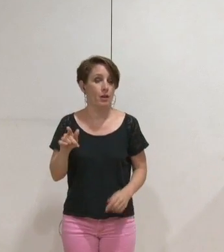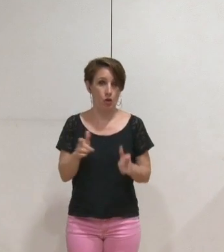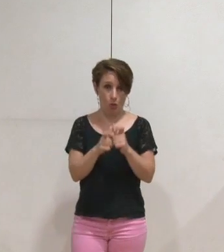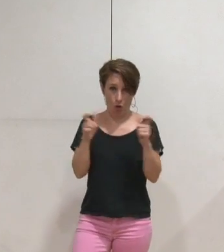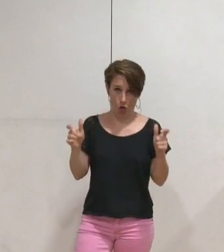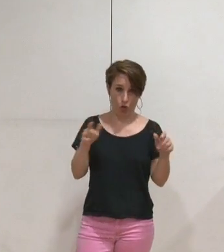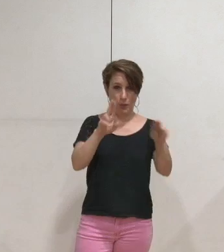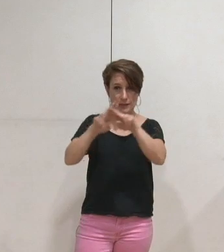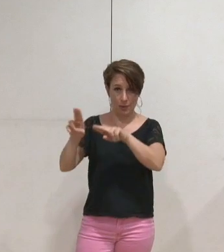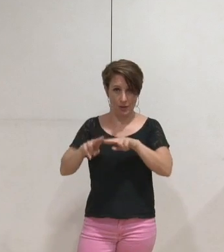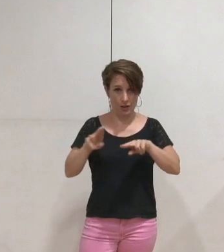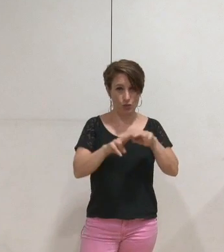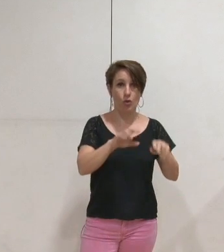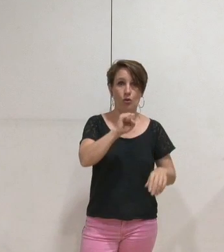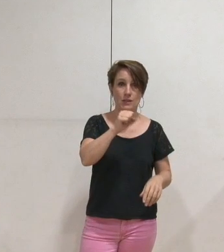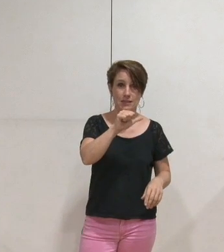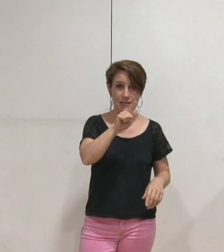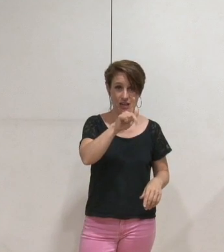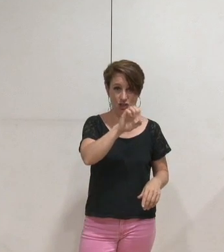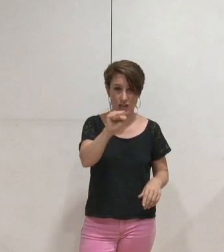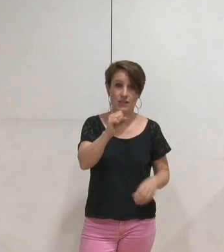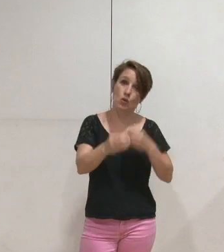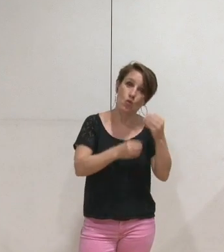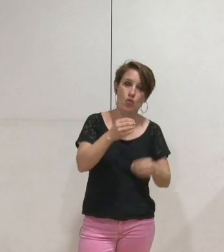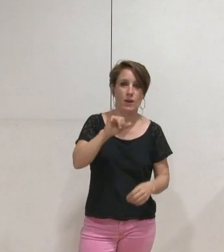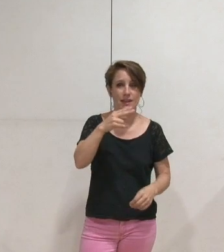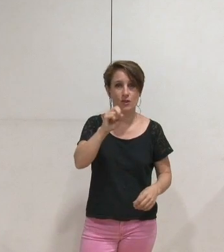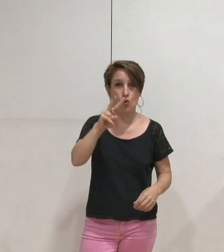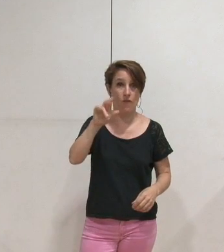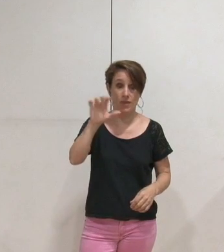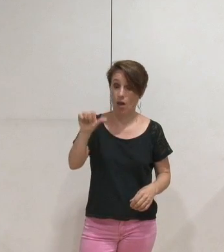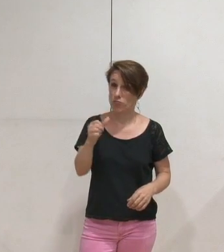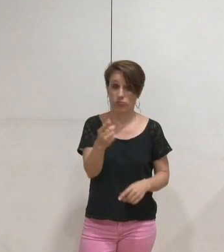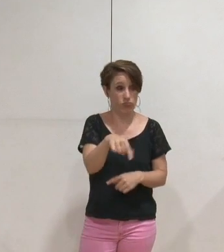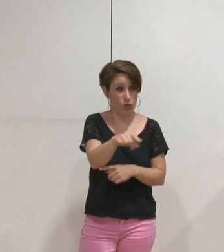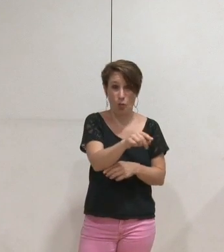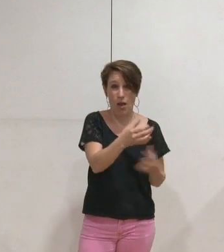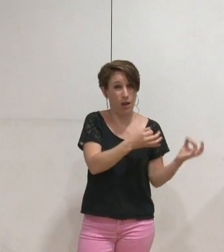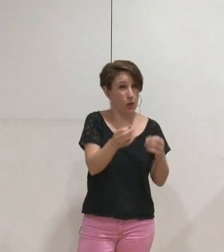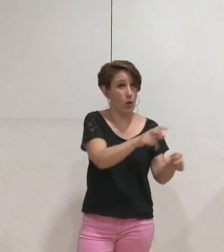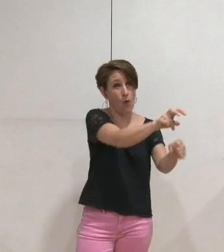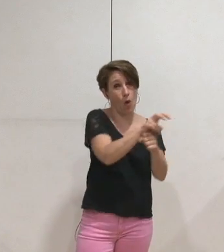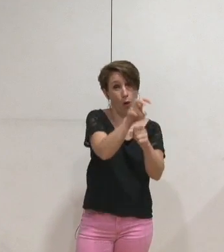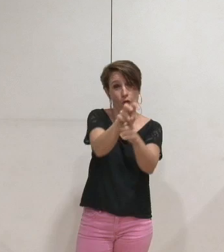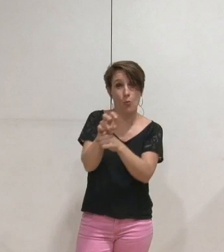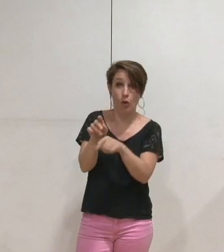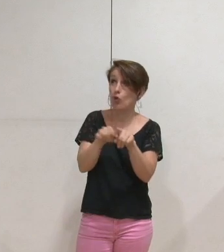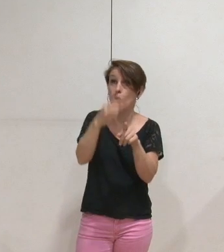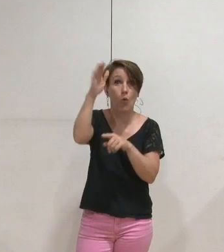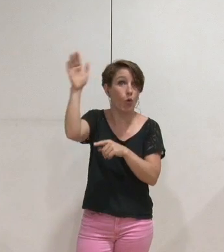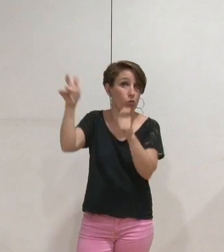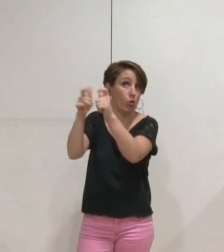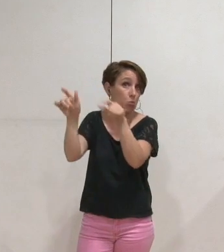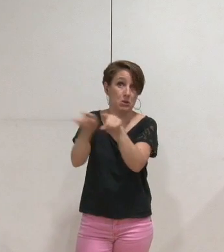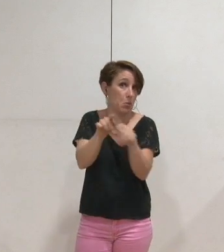Innovia ou sagesse font régul iement des emprunts comme d'autres sociétés d'aménagement et à chaque fois il y a